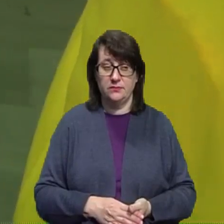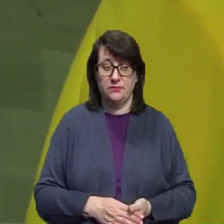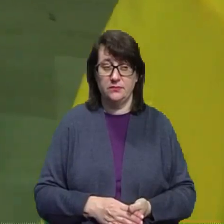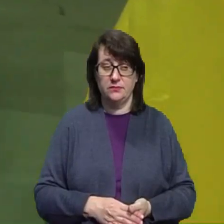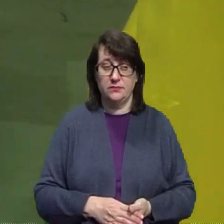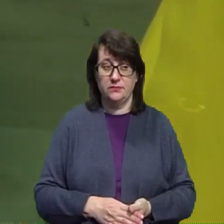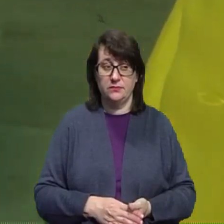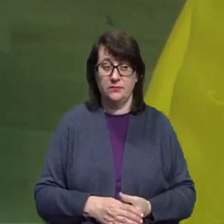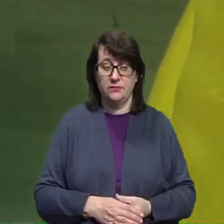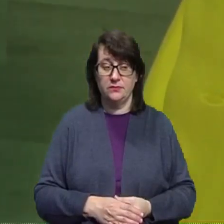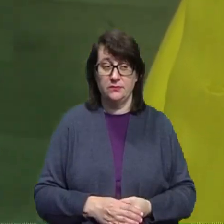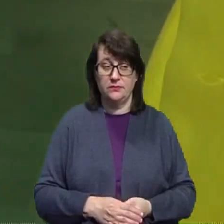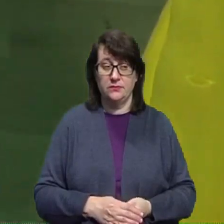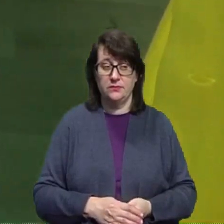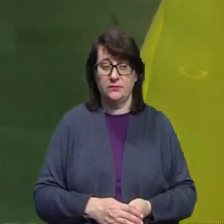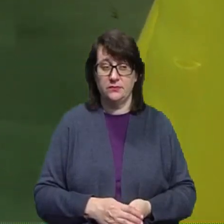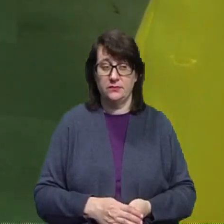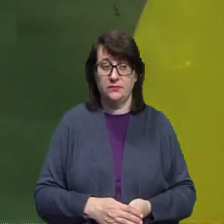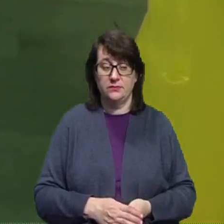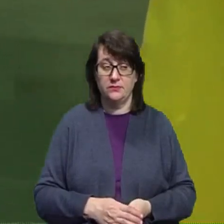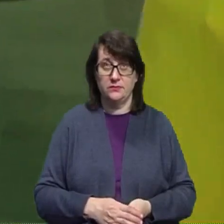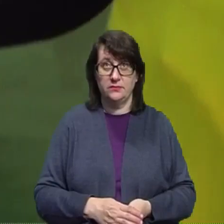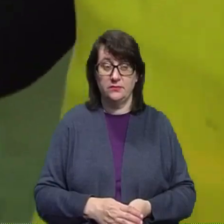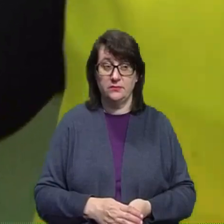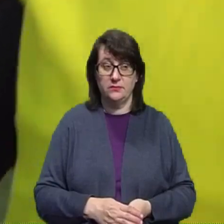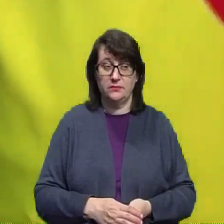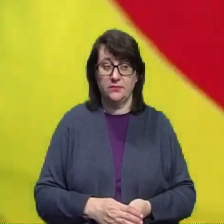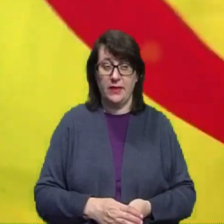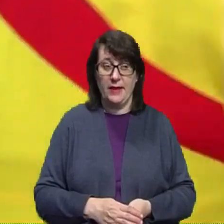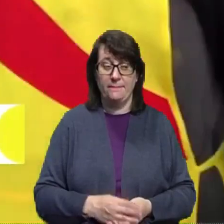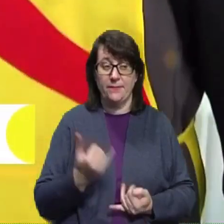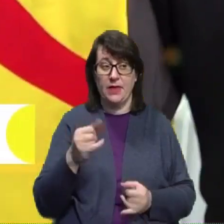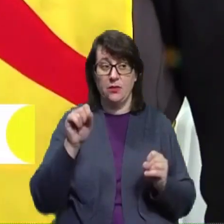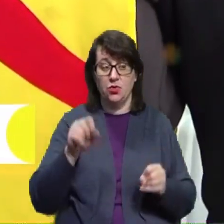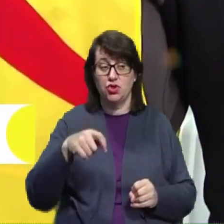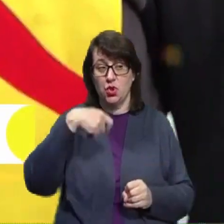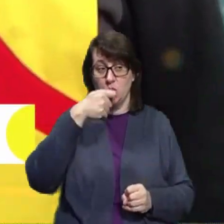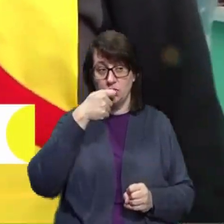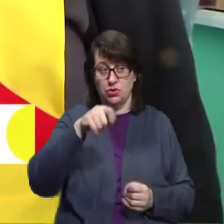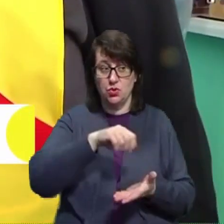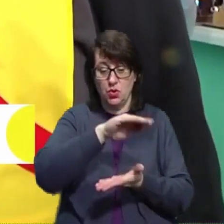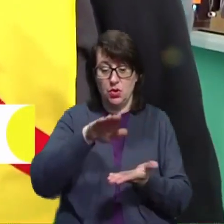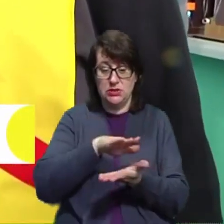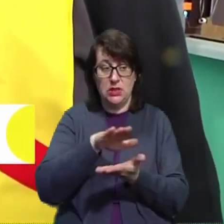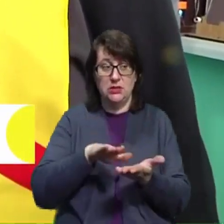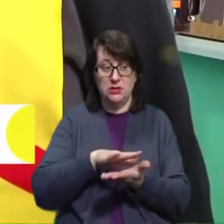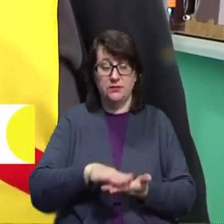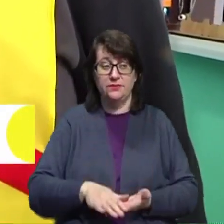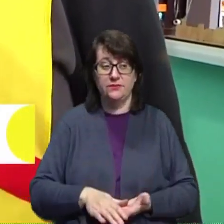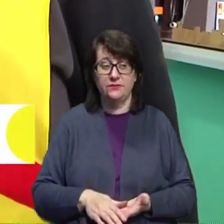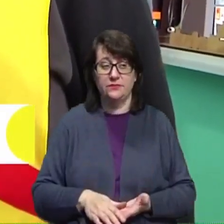Так, сип. Тепер можеш ложечкою розтерти його по всьому